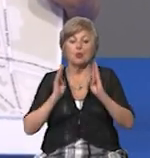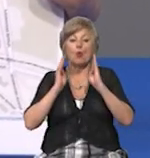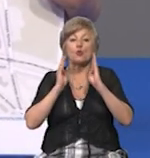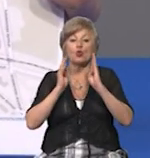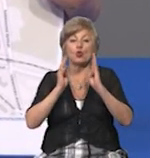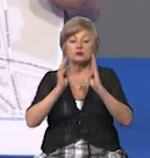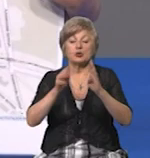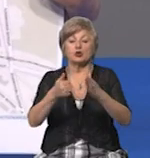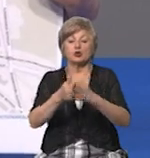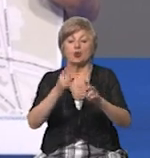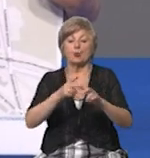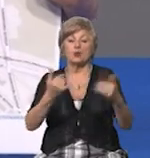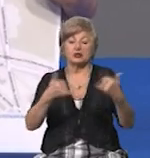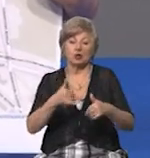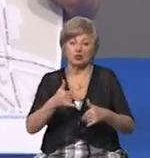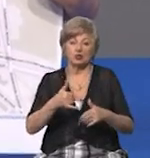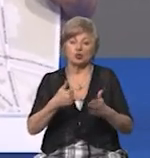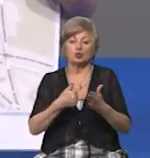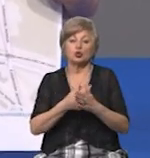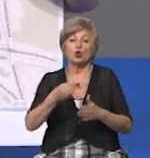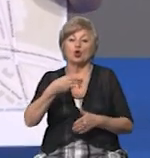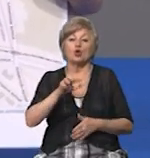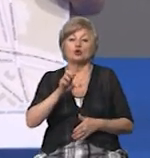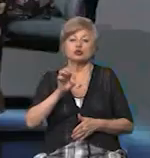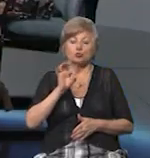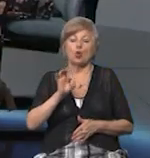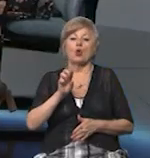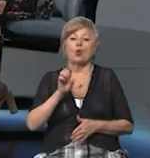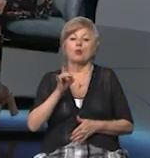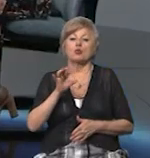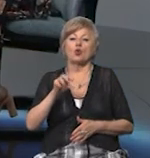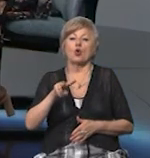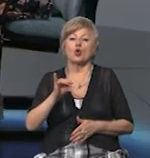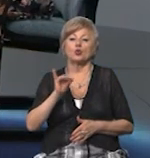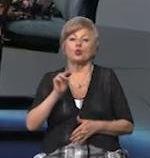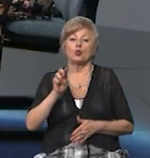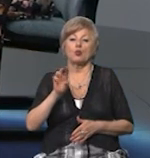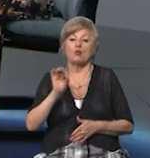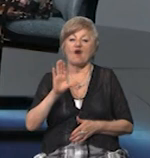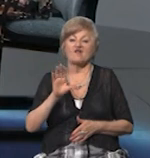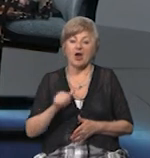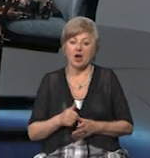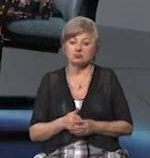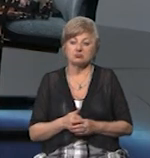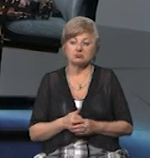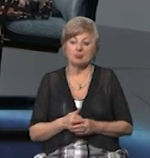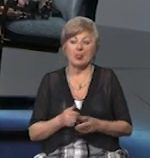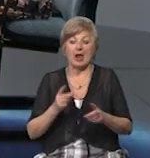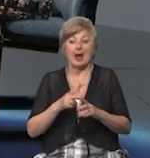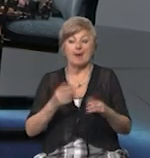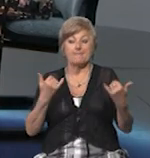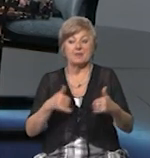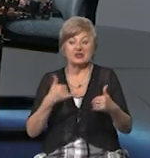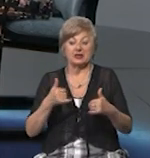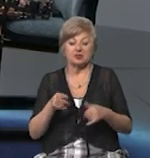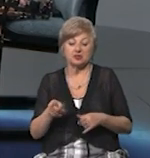від Металургів до Добролюбова. Тобто Металургів перекрита до там, де в бік Макдональдса, да? Туди в бік Металургів, ну,